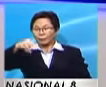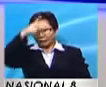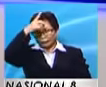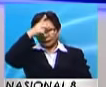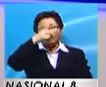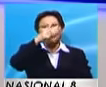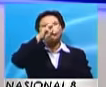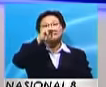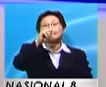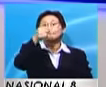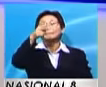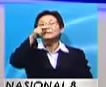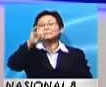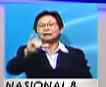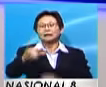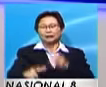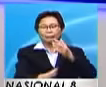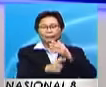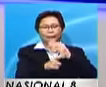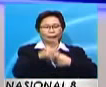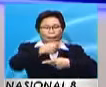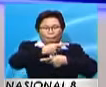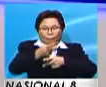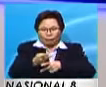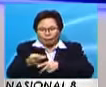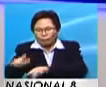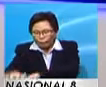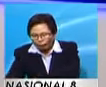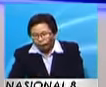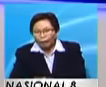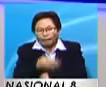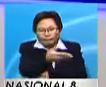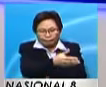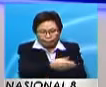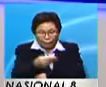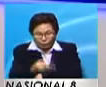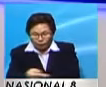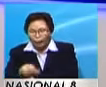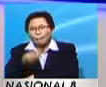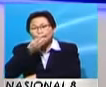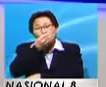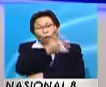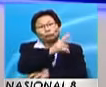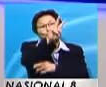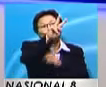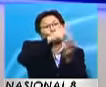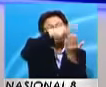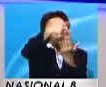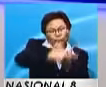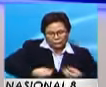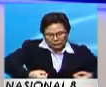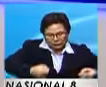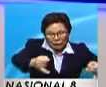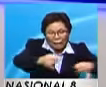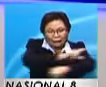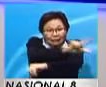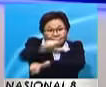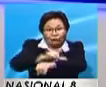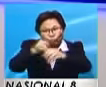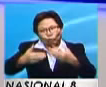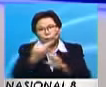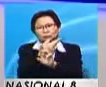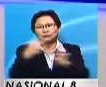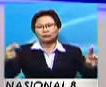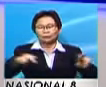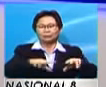Syukri yang memangku jabatan menteri perusahaan peladangan dan komoditi tour memberitahu 2 Project Jalan ladang telah disiapkan